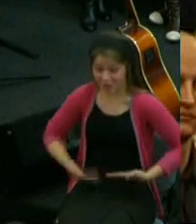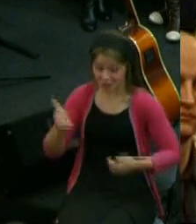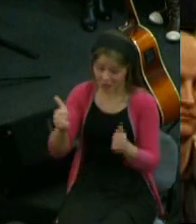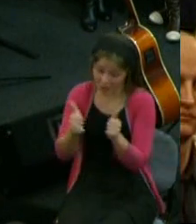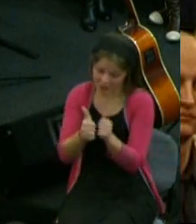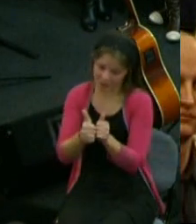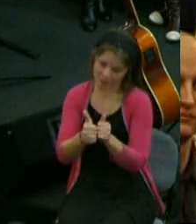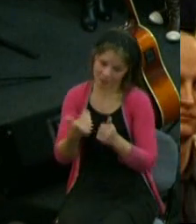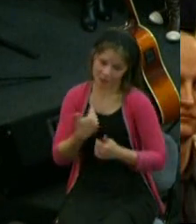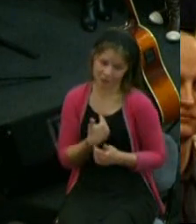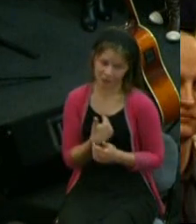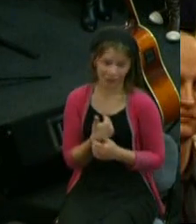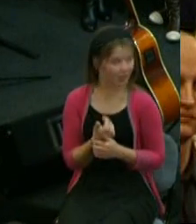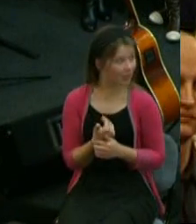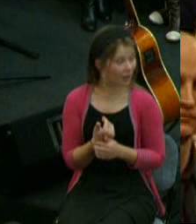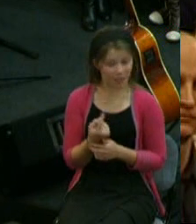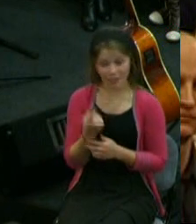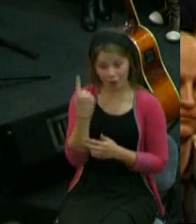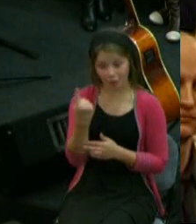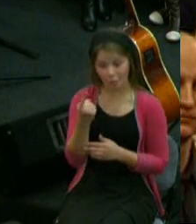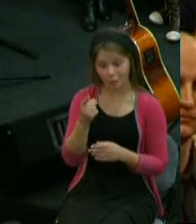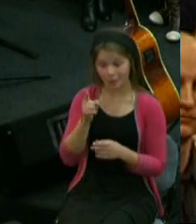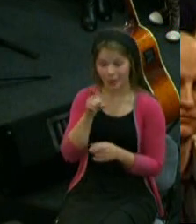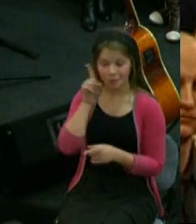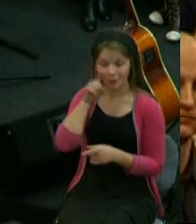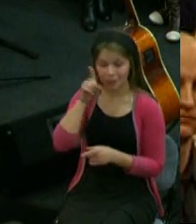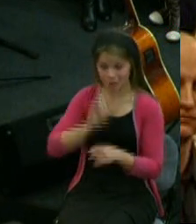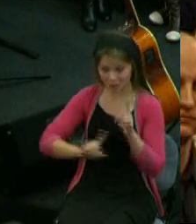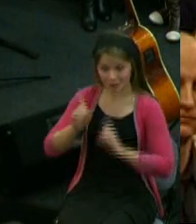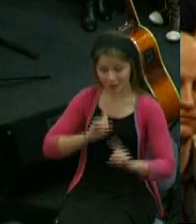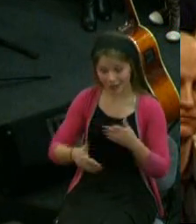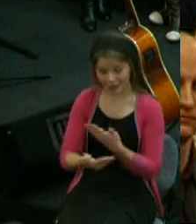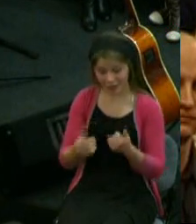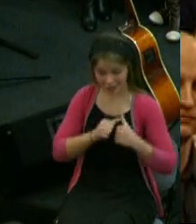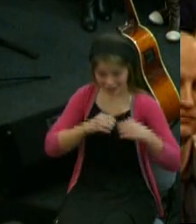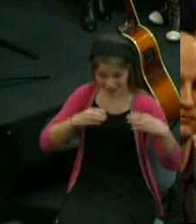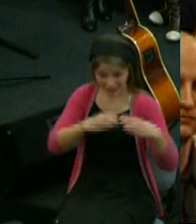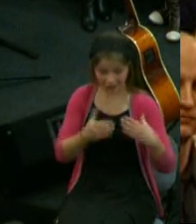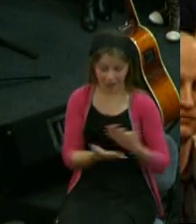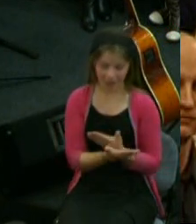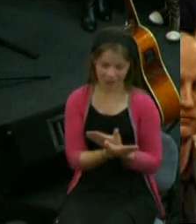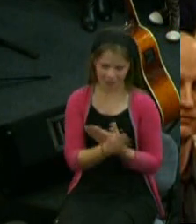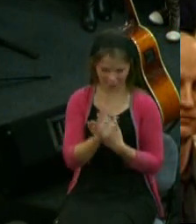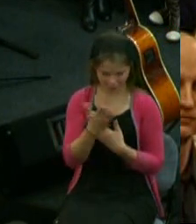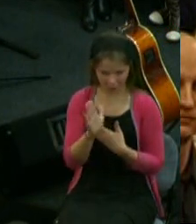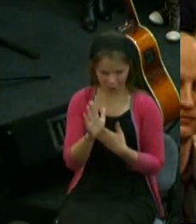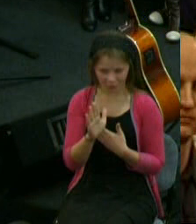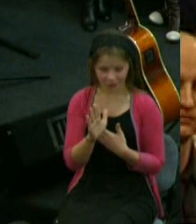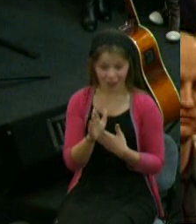а рядом. Ви знаєте, це було одних із молодіжних зібрань нашої церкви. Ми мали по вівторках спільність